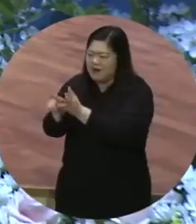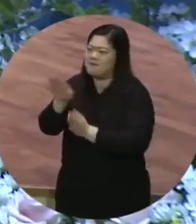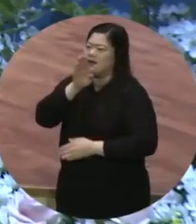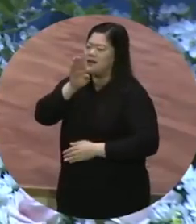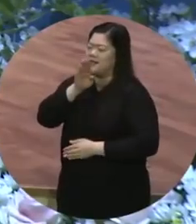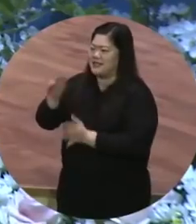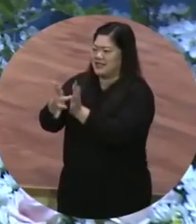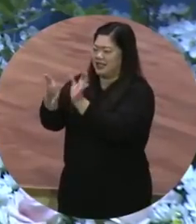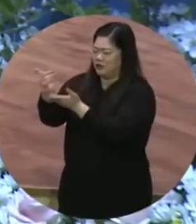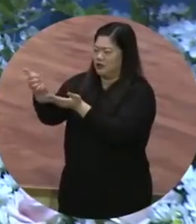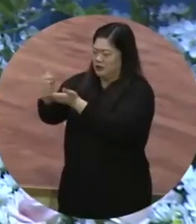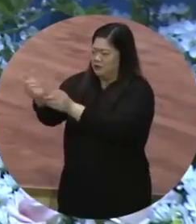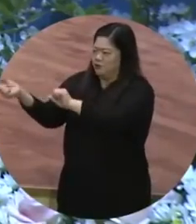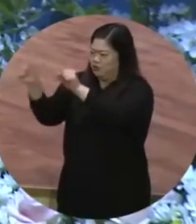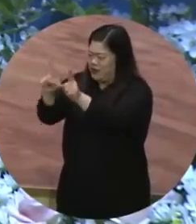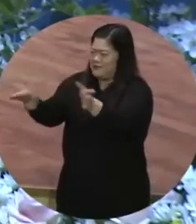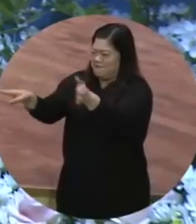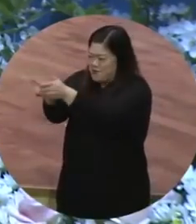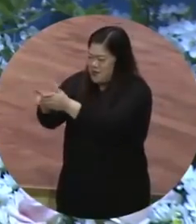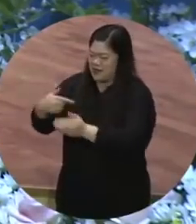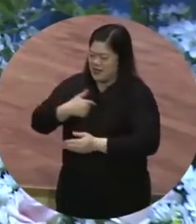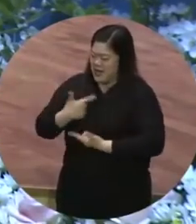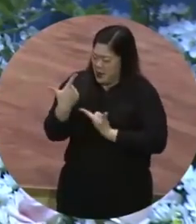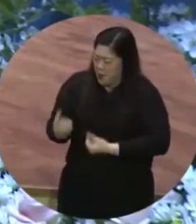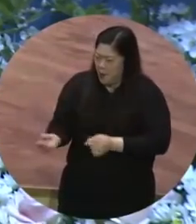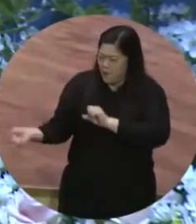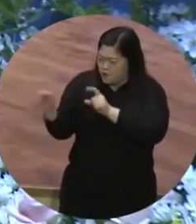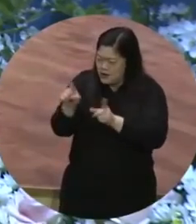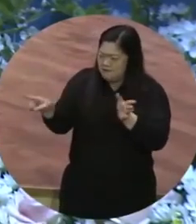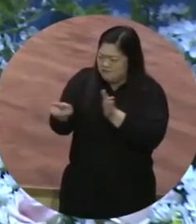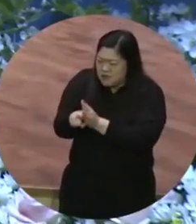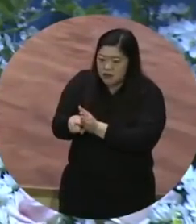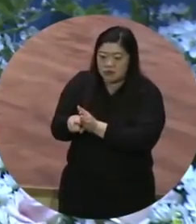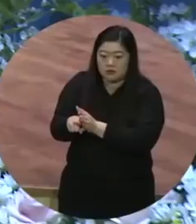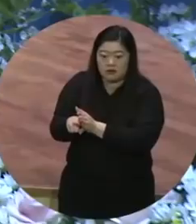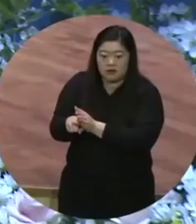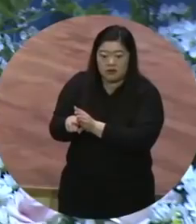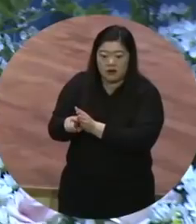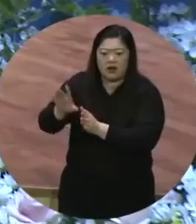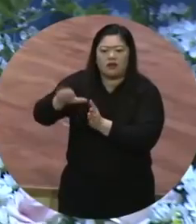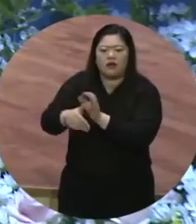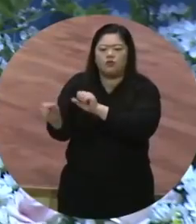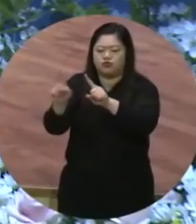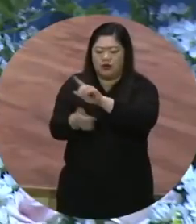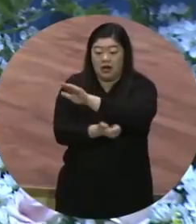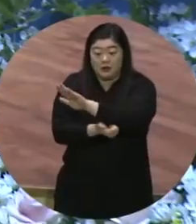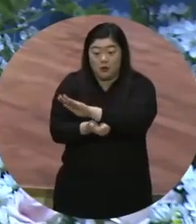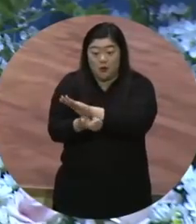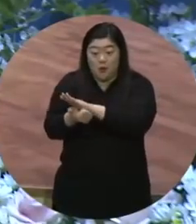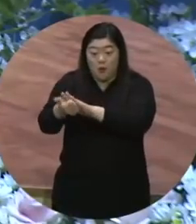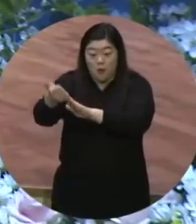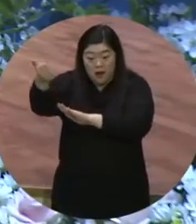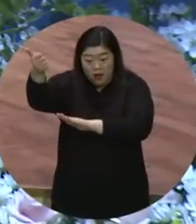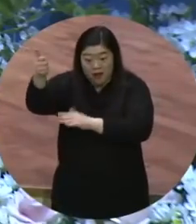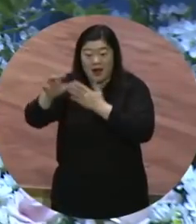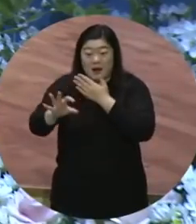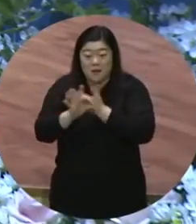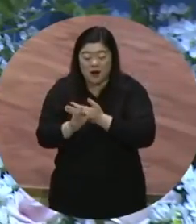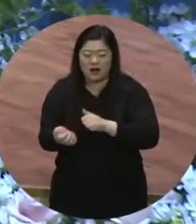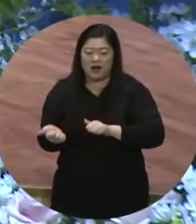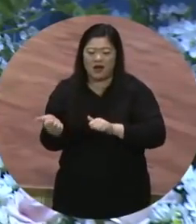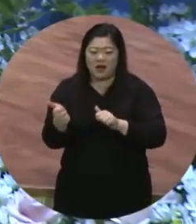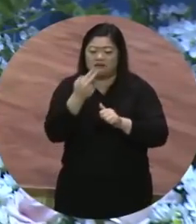삶을 여러분이 살면서 부활의 참 소망 이거 가진 사람은 죽음을 두려워하지